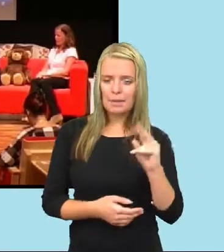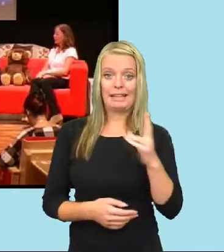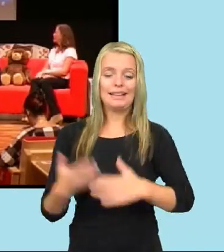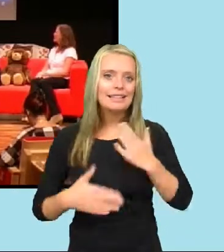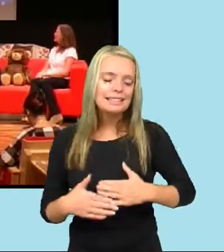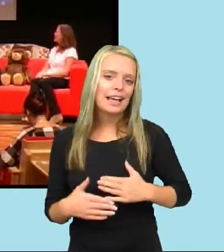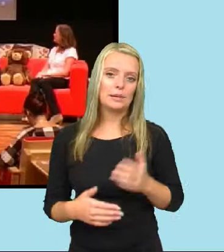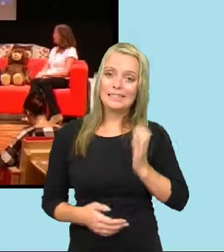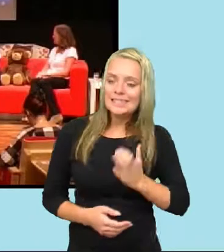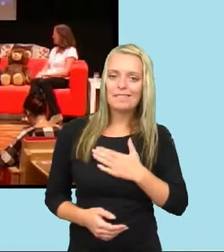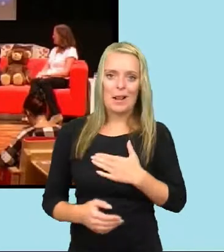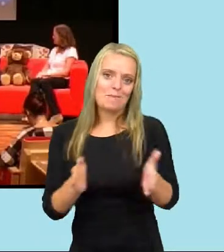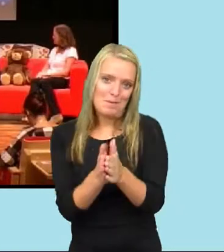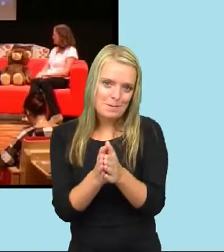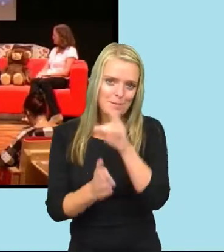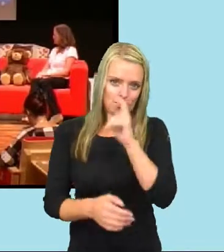med.